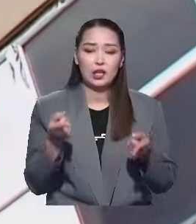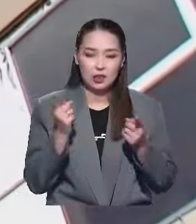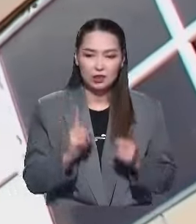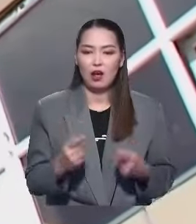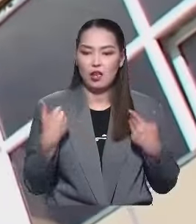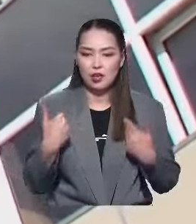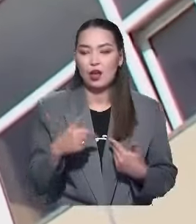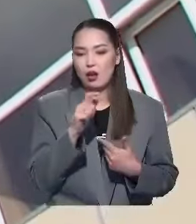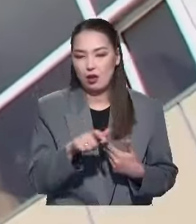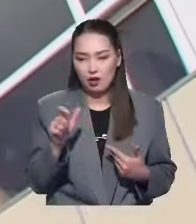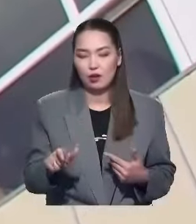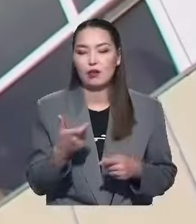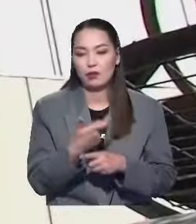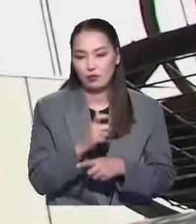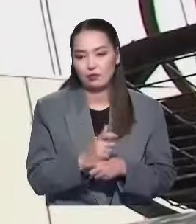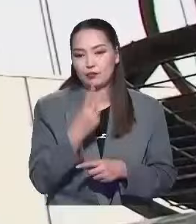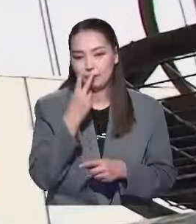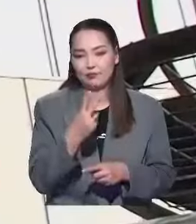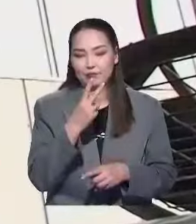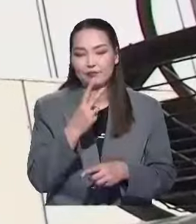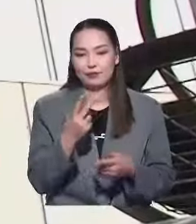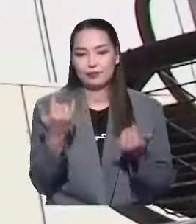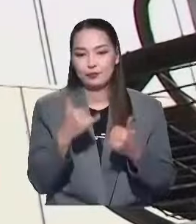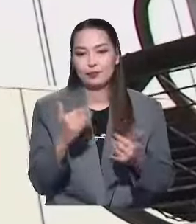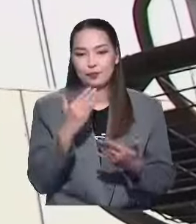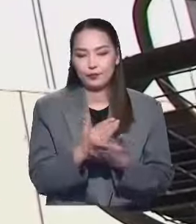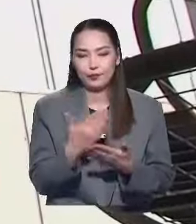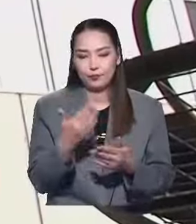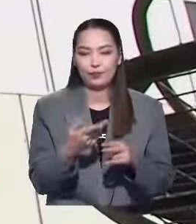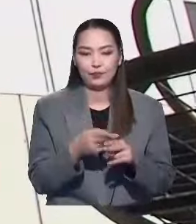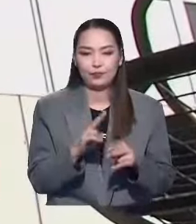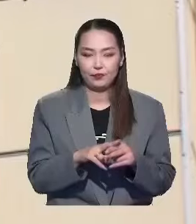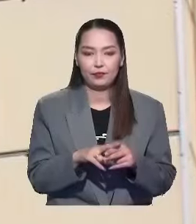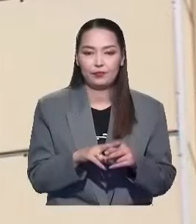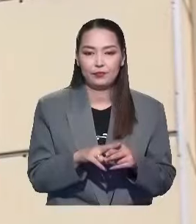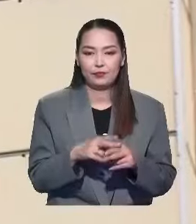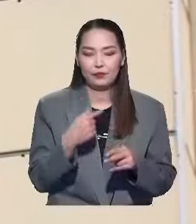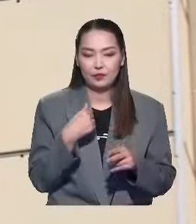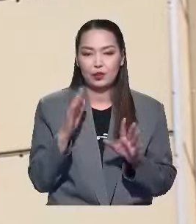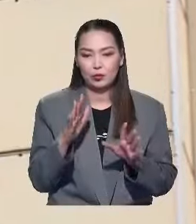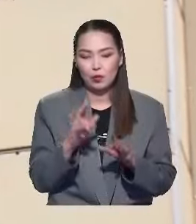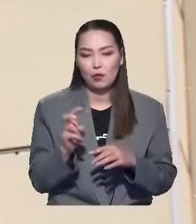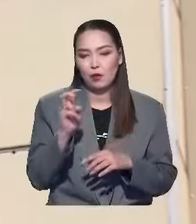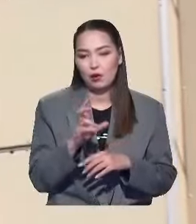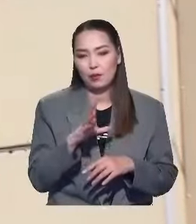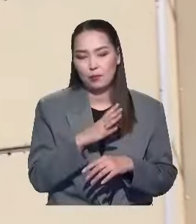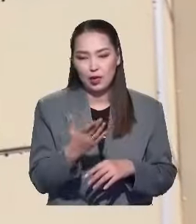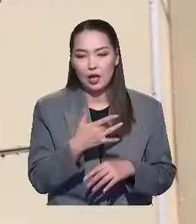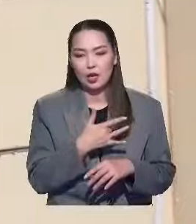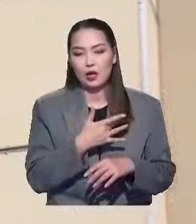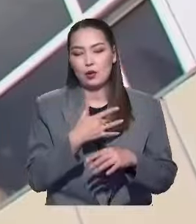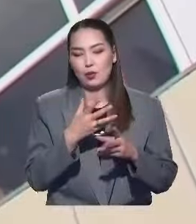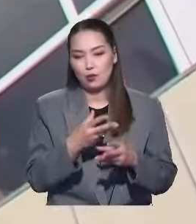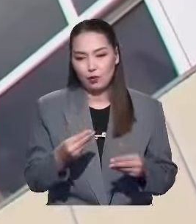адамдарға арналғанына көзім жетті. Мен бүгін бұл салаға азғантай сәтке ғана үнілдім. Соның өзінде жүрек қағысым жиілеп, аяқ